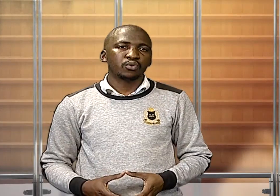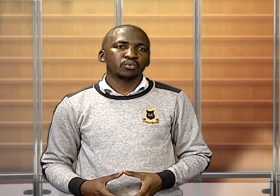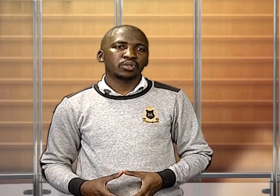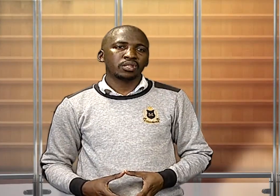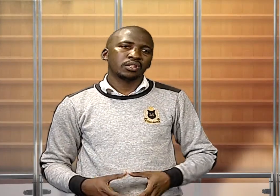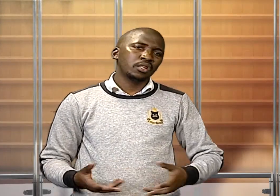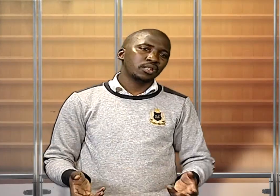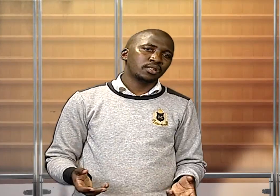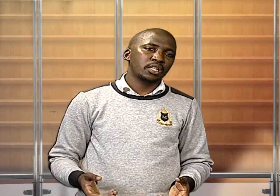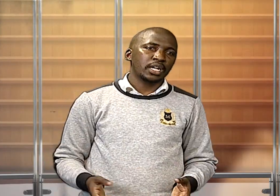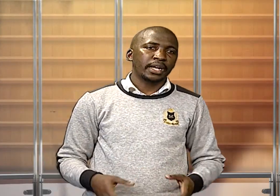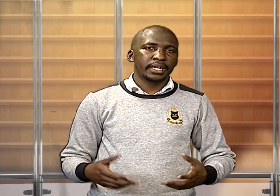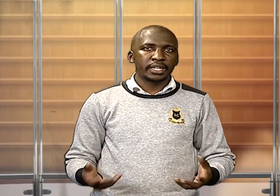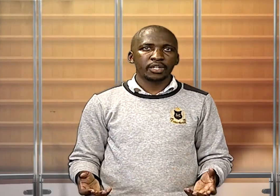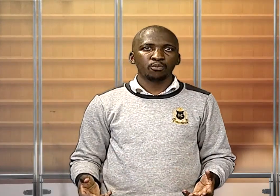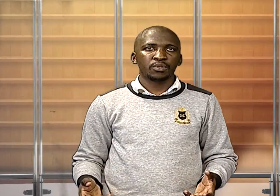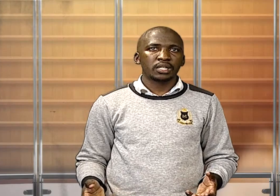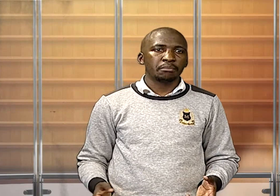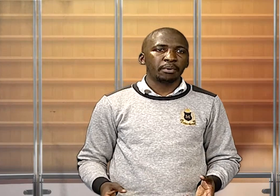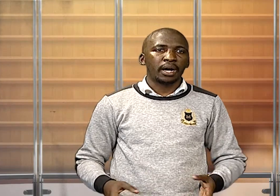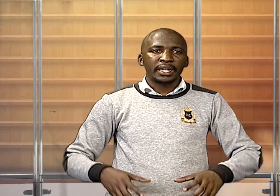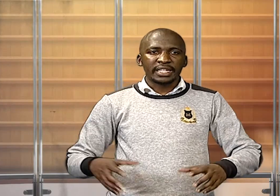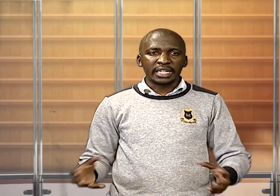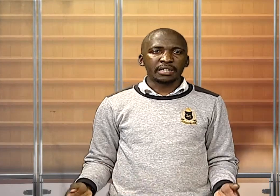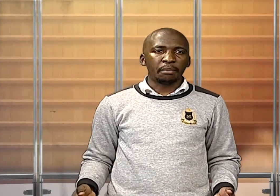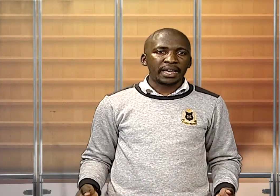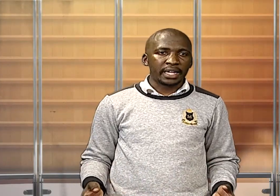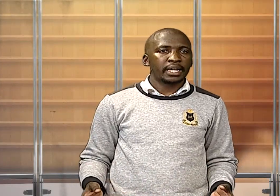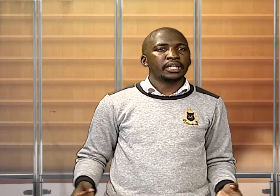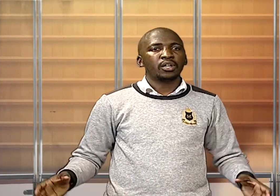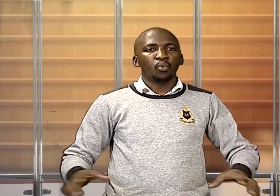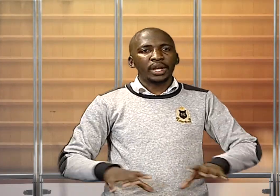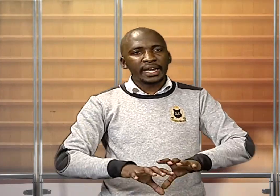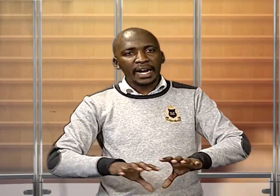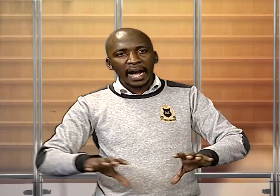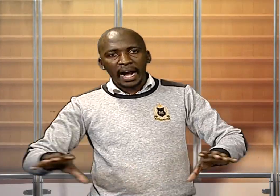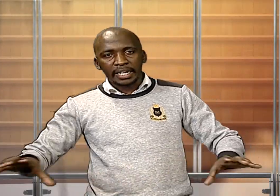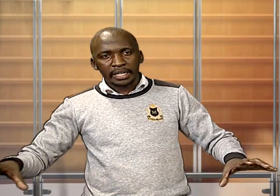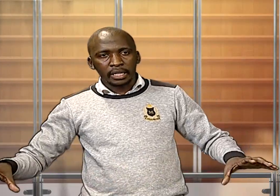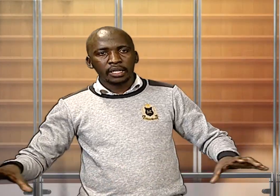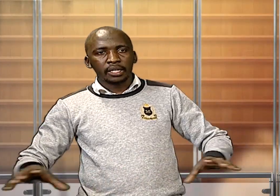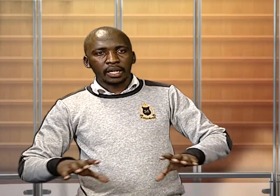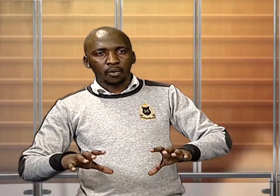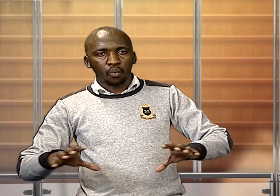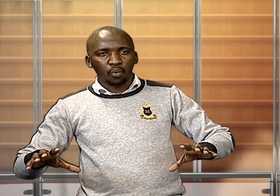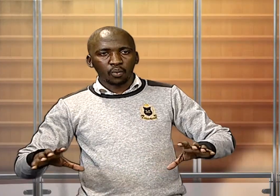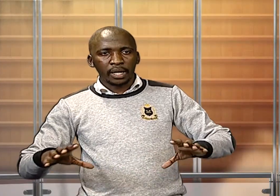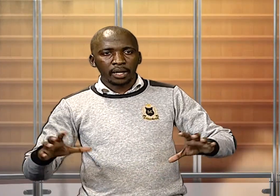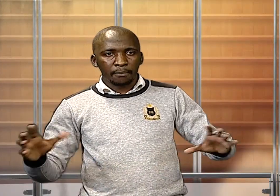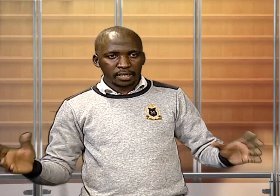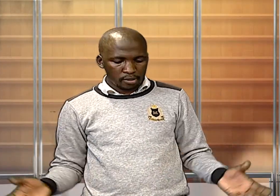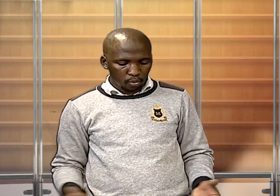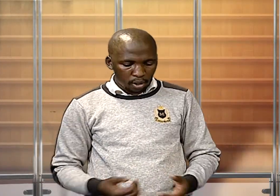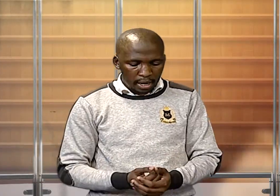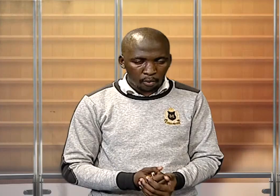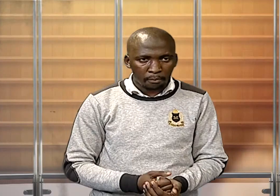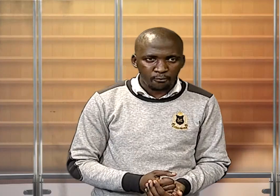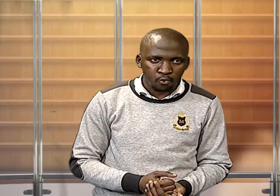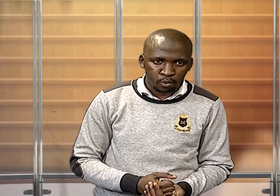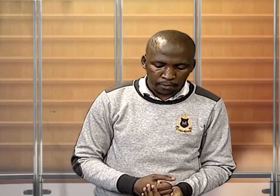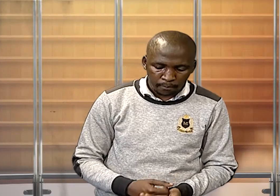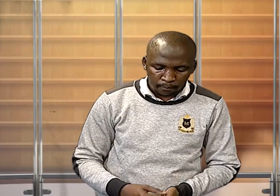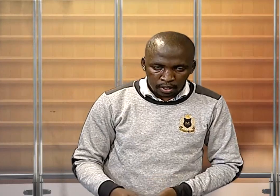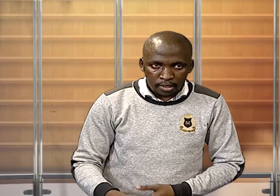sikuchaze mfundzi ukuthi yini sithinjana yini umthimba yini bayeni wendekani nalamasiko